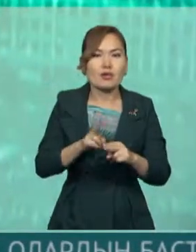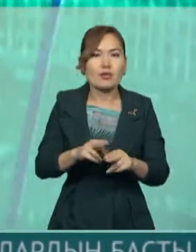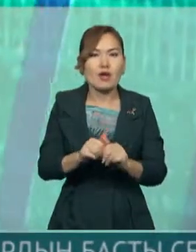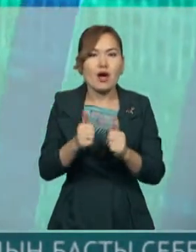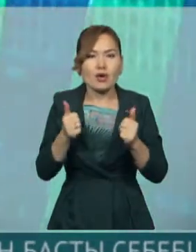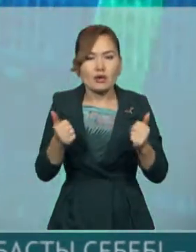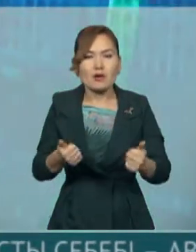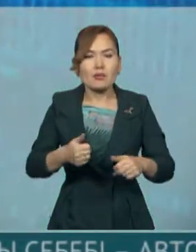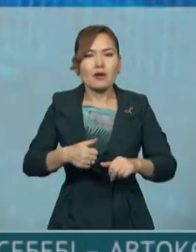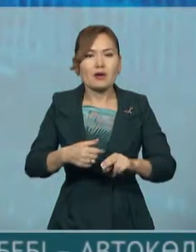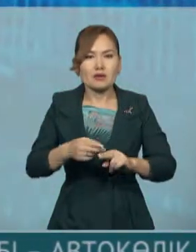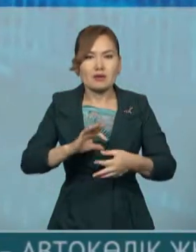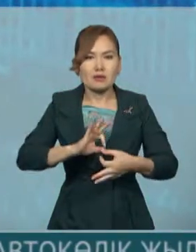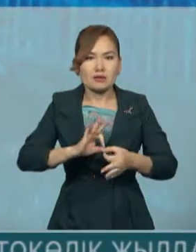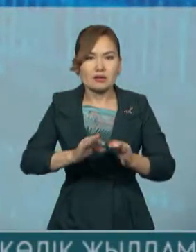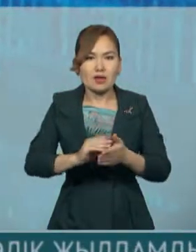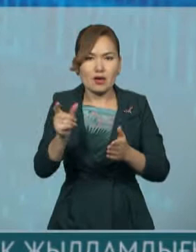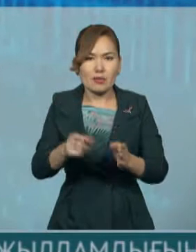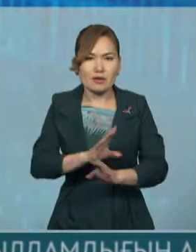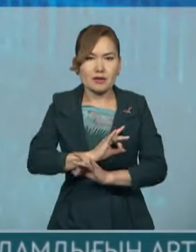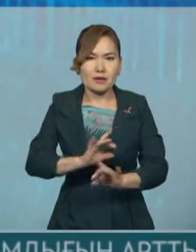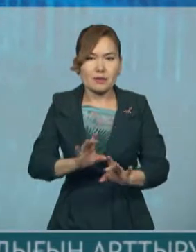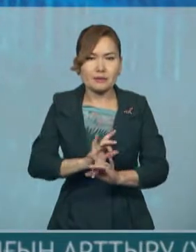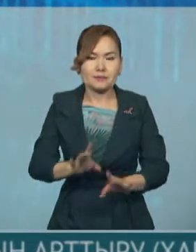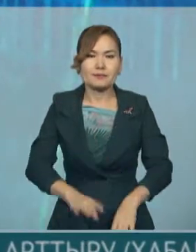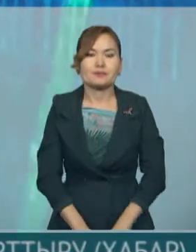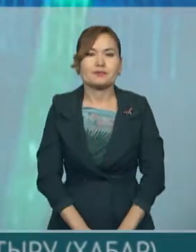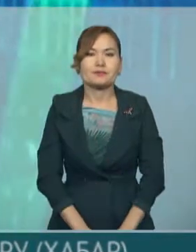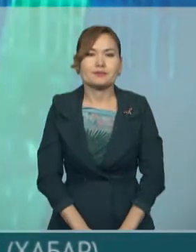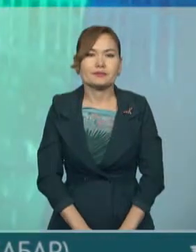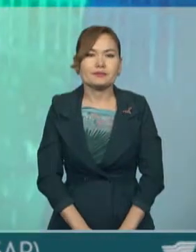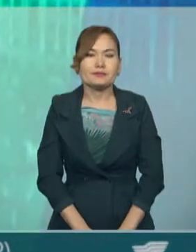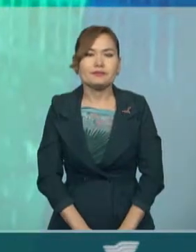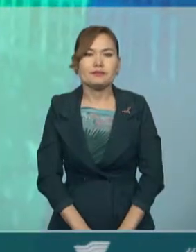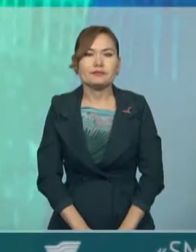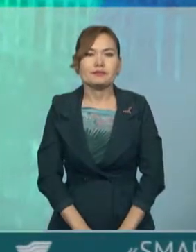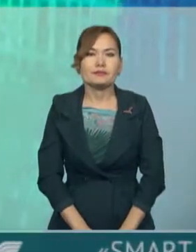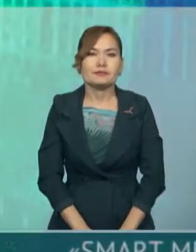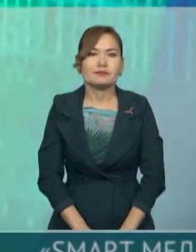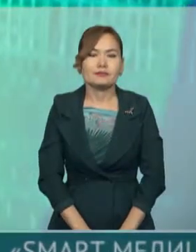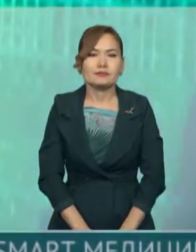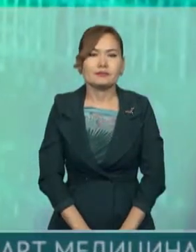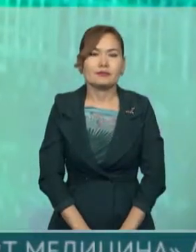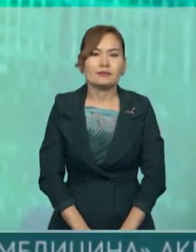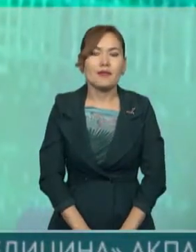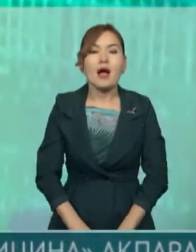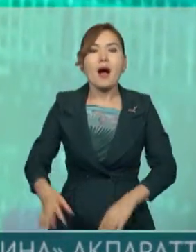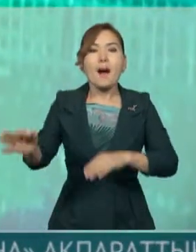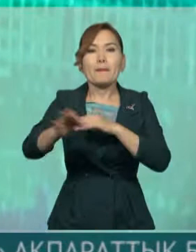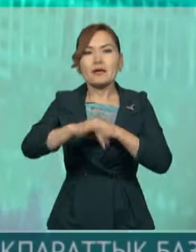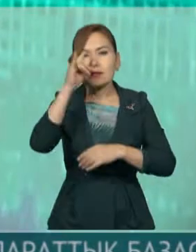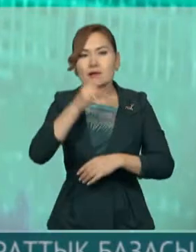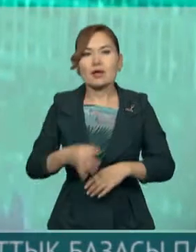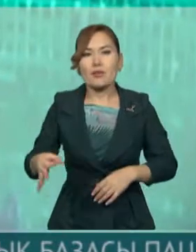туралы тілшіміз Гүлназ Қабидоллақызының бейне сюжетін қорытынды жаңалықтардан көре аласыздар. Батыс